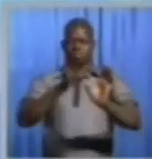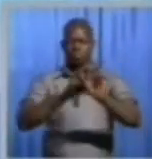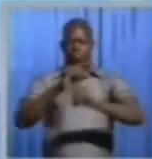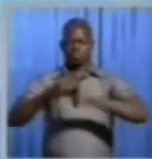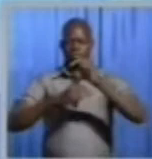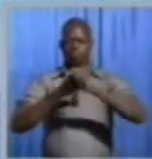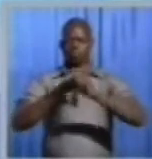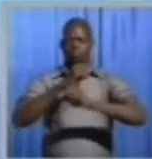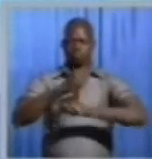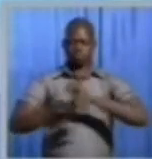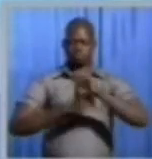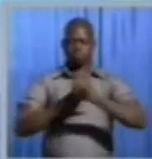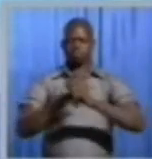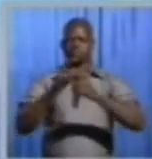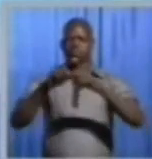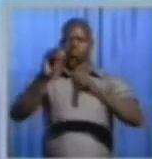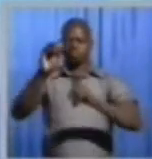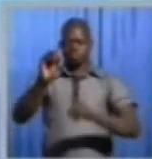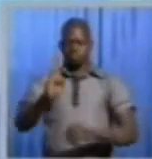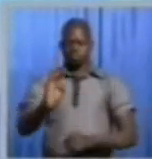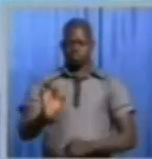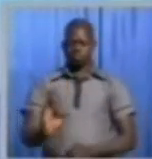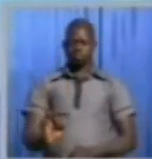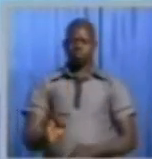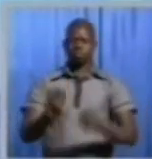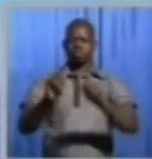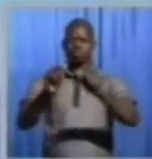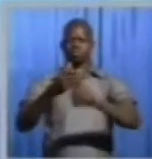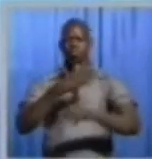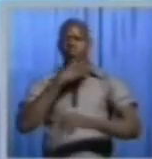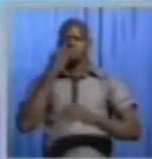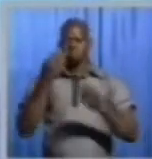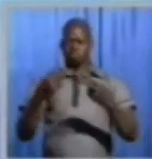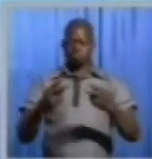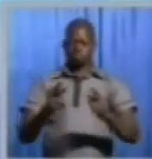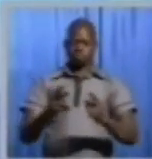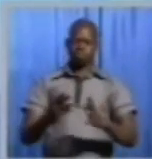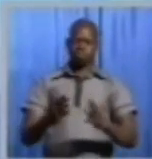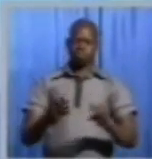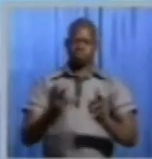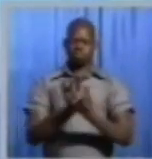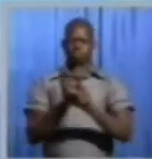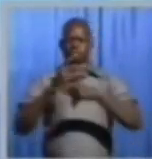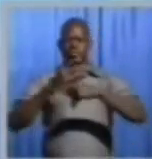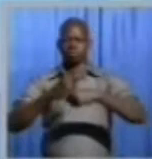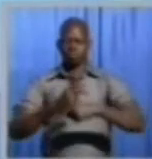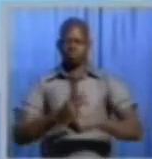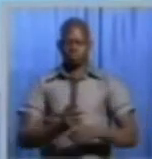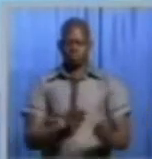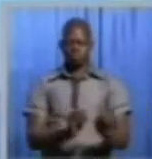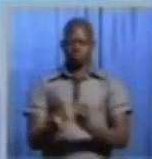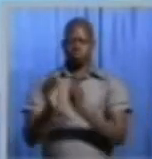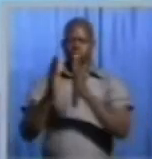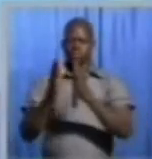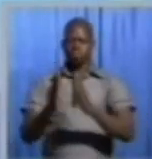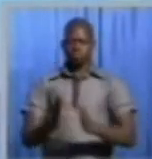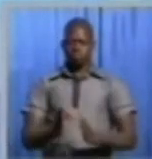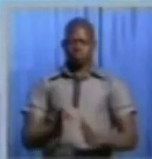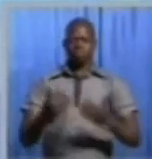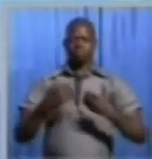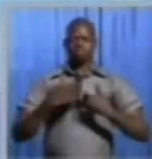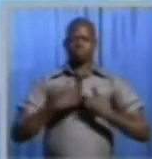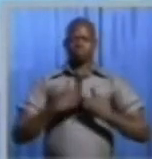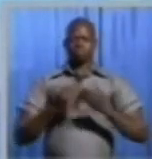et internationaux à Ouagadougou, le Burkina Faso pourra mieux vendre ses potentialités, ses projets. Les organisateurs ont en ligne de